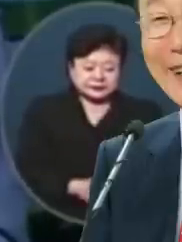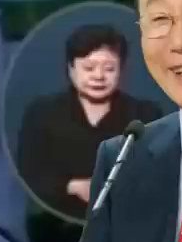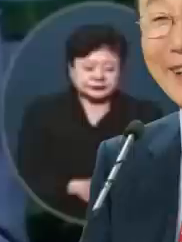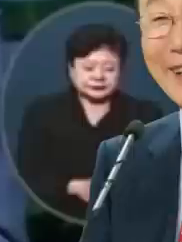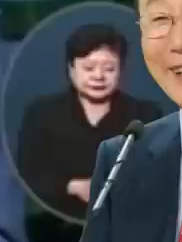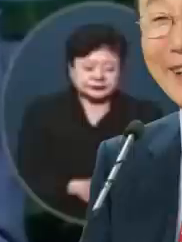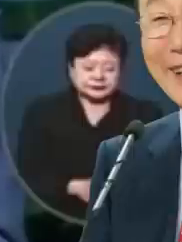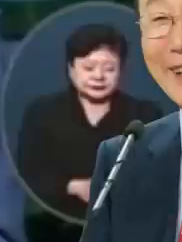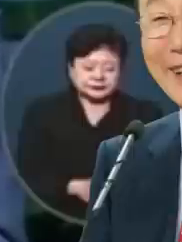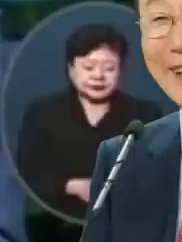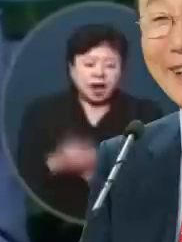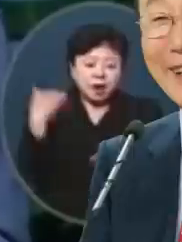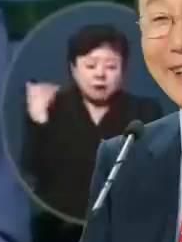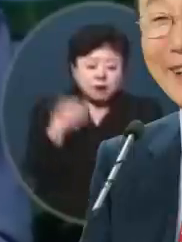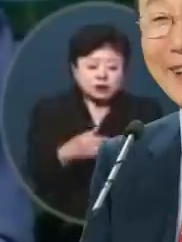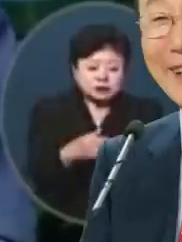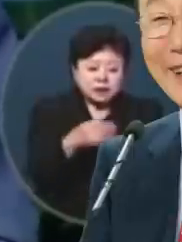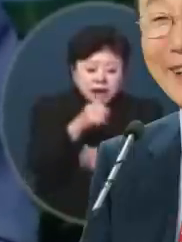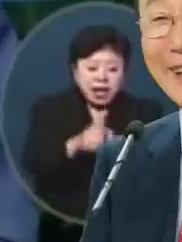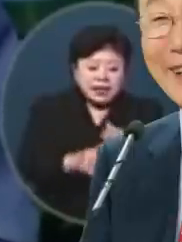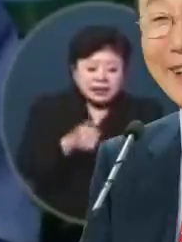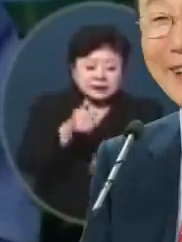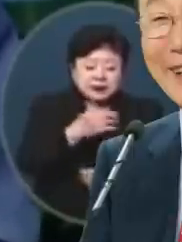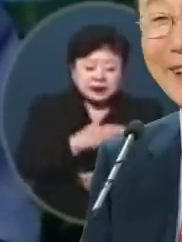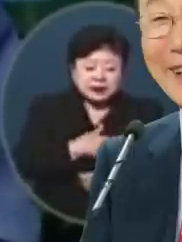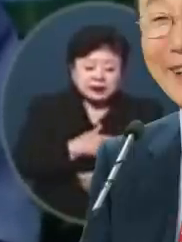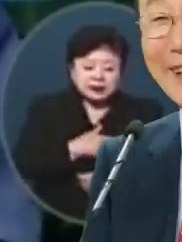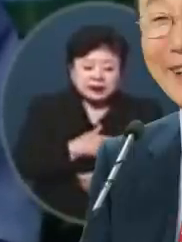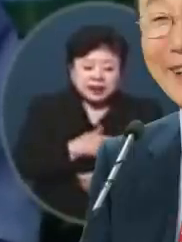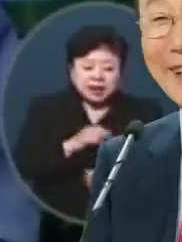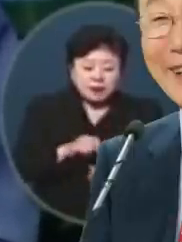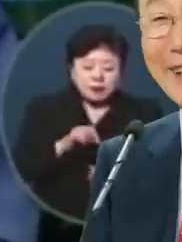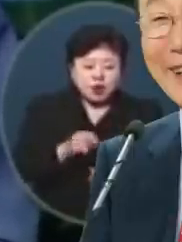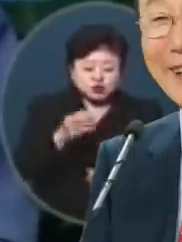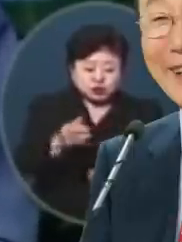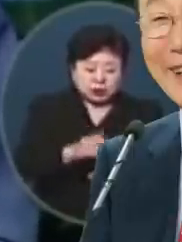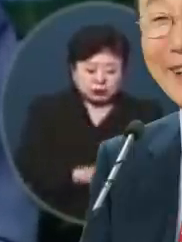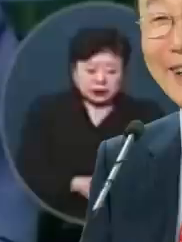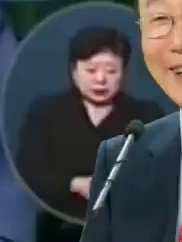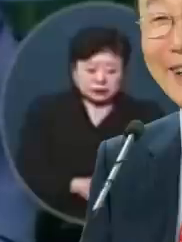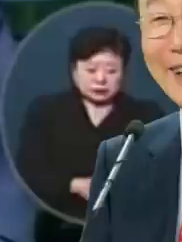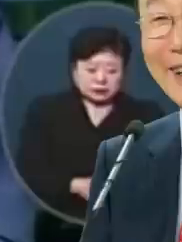목을 내가 안 치면 하나님 내게 버려 버려내리라고